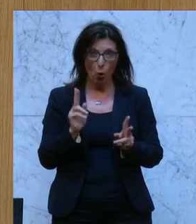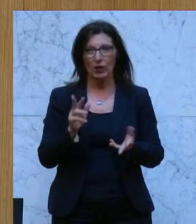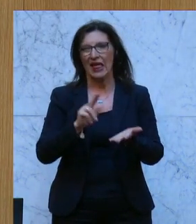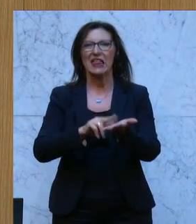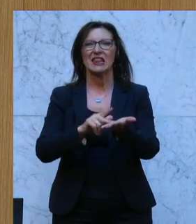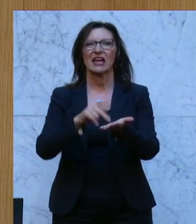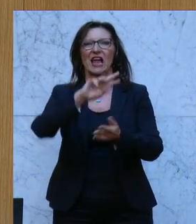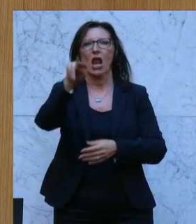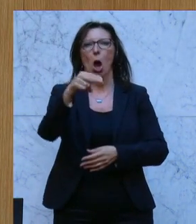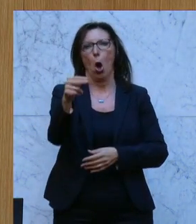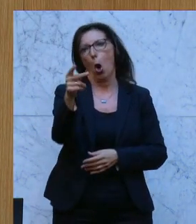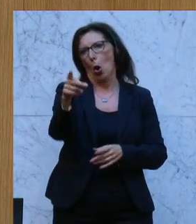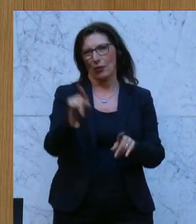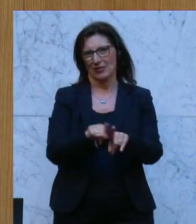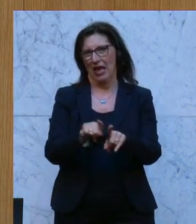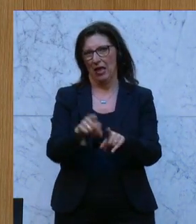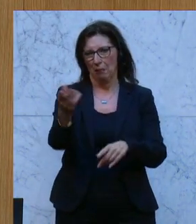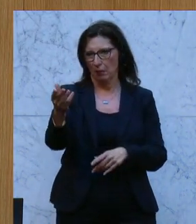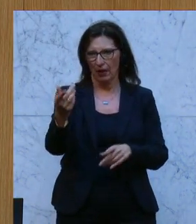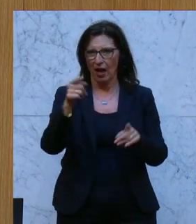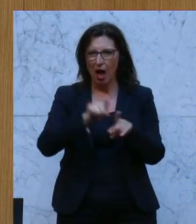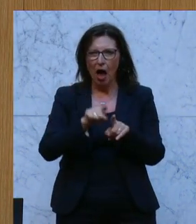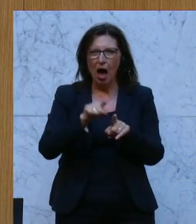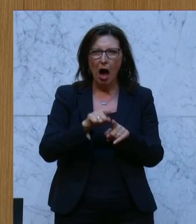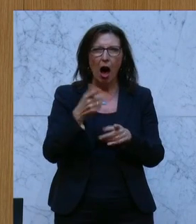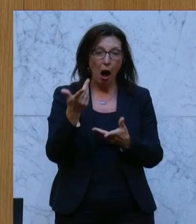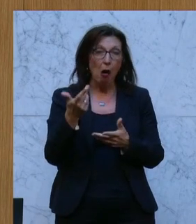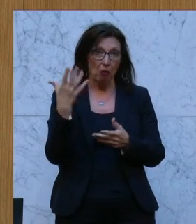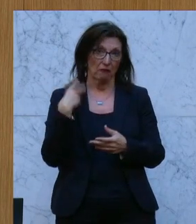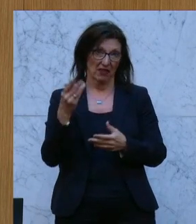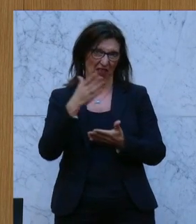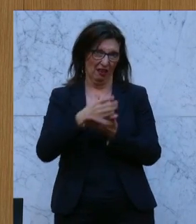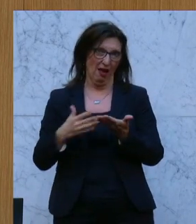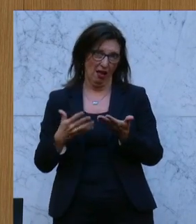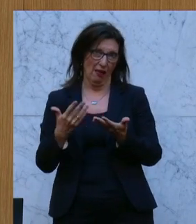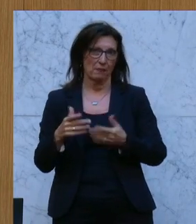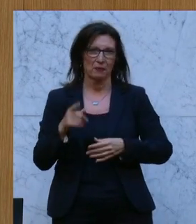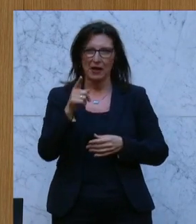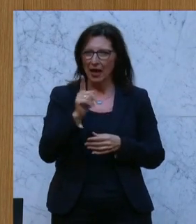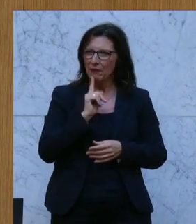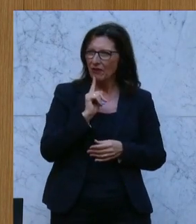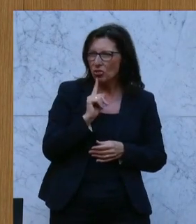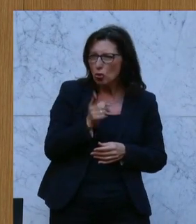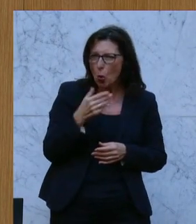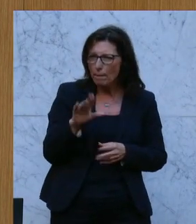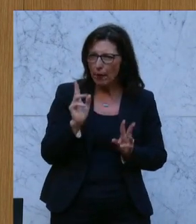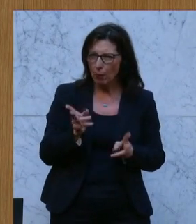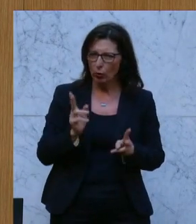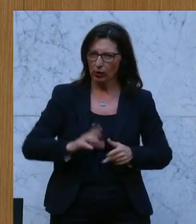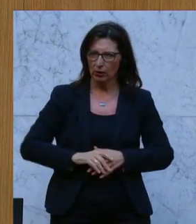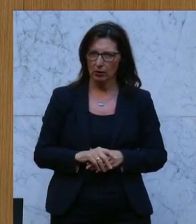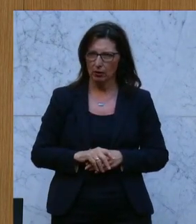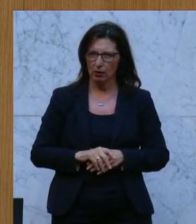auch so ein Baustein in dieser Salami-Taktik, wenn ich aber nur mehr ausschließlich die Möglichkeit habe, ja,